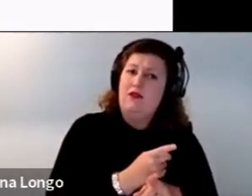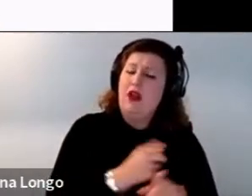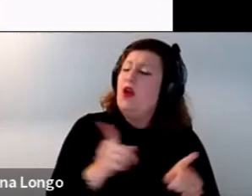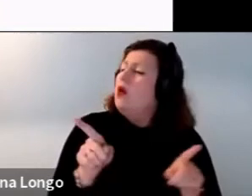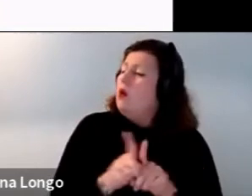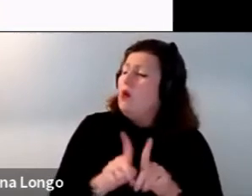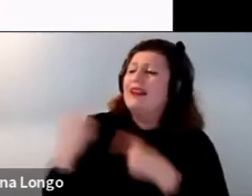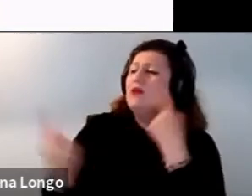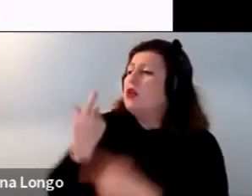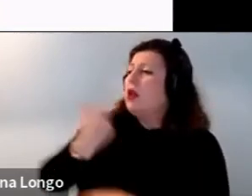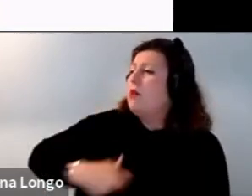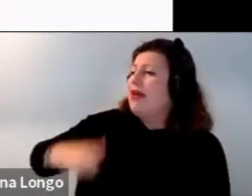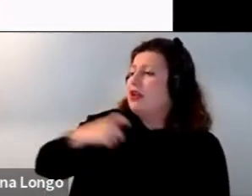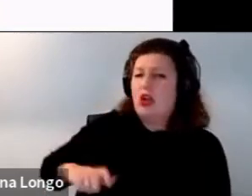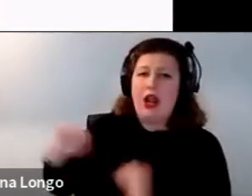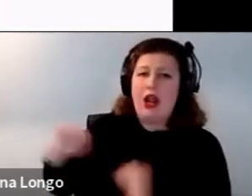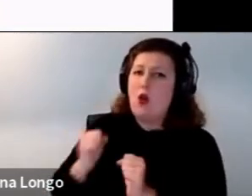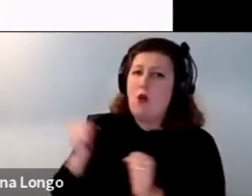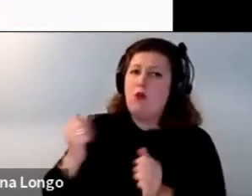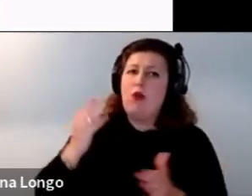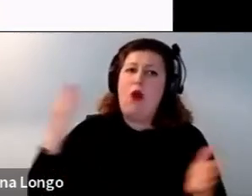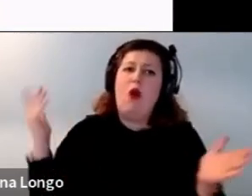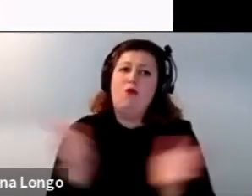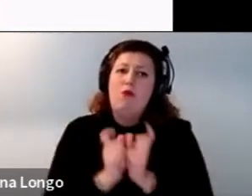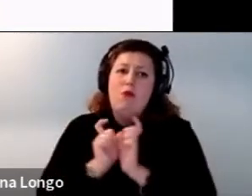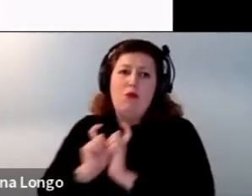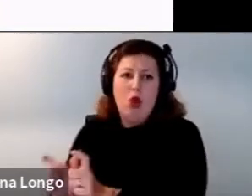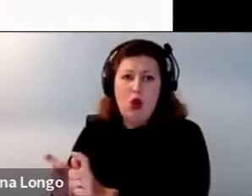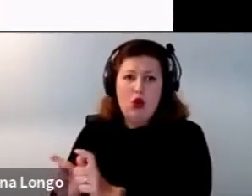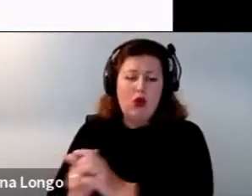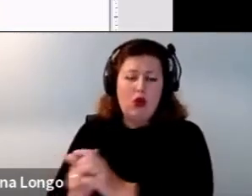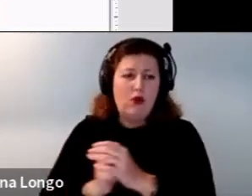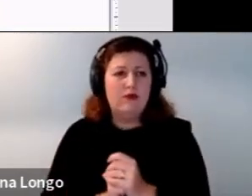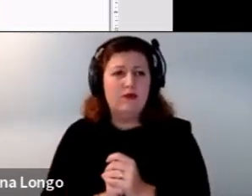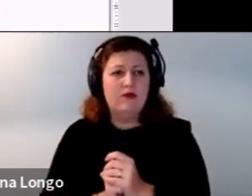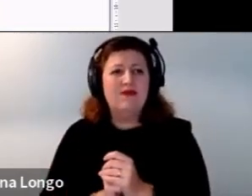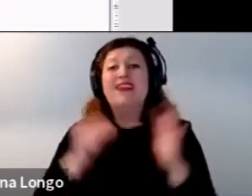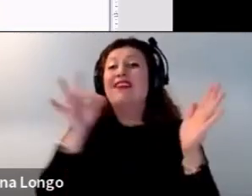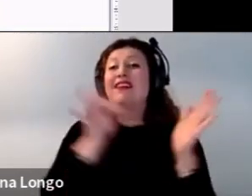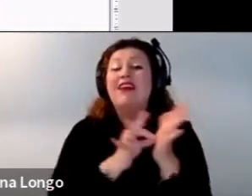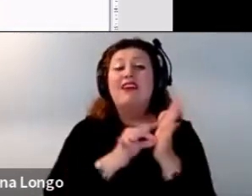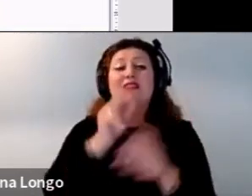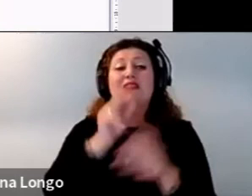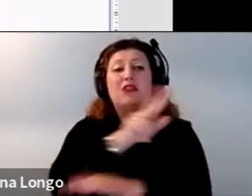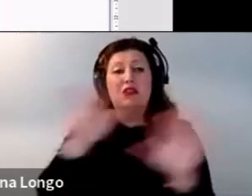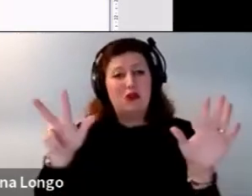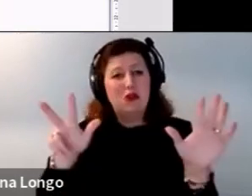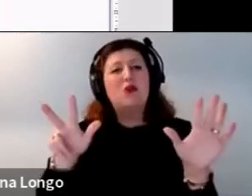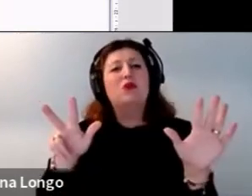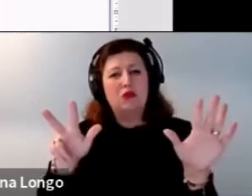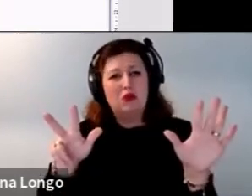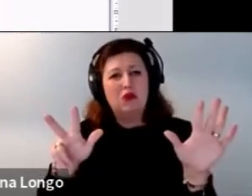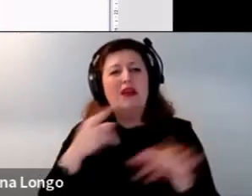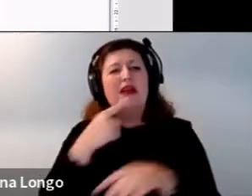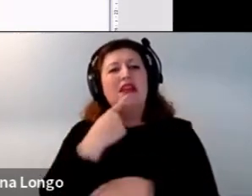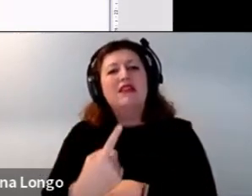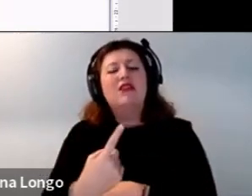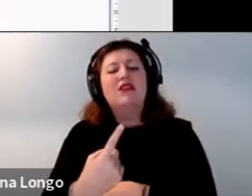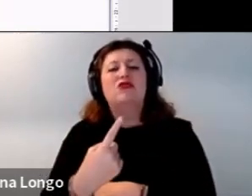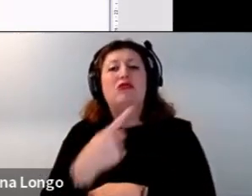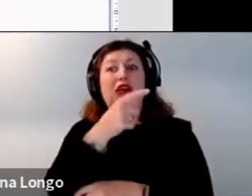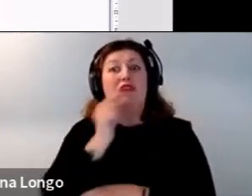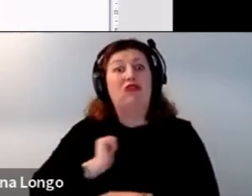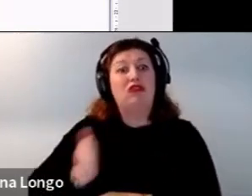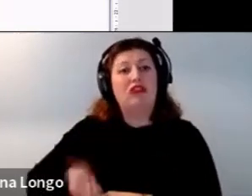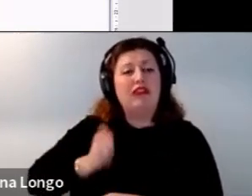condizione personale. Infine l'articolo 38, ogni cittadino inabile al lavoro